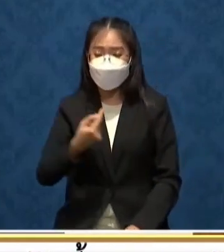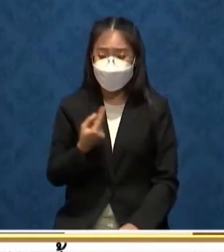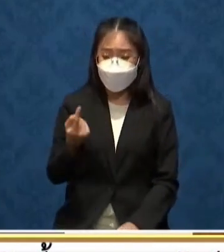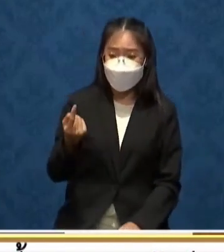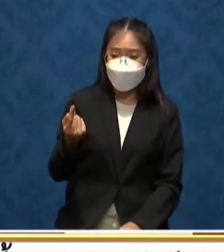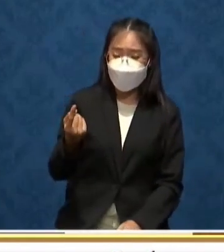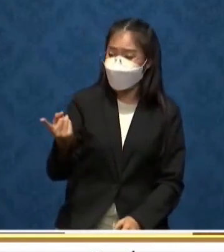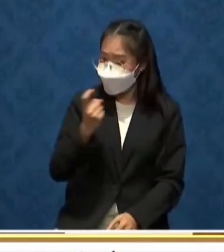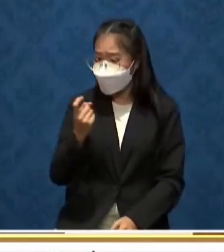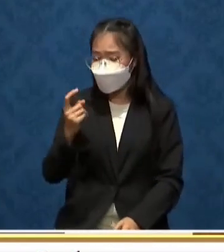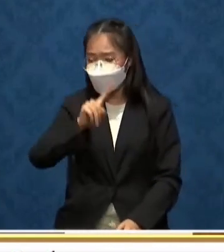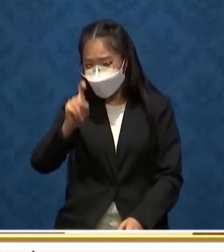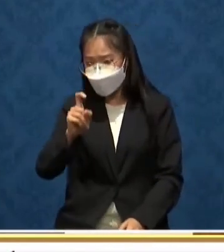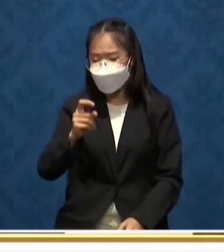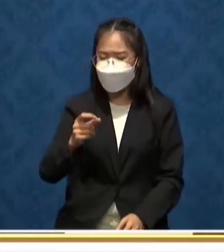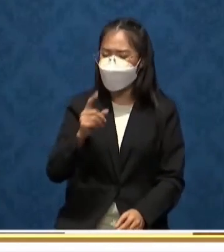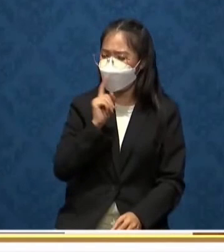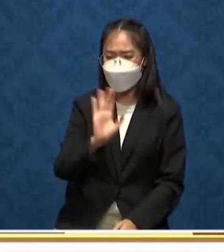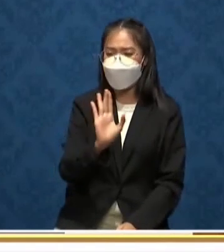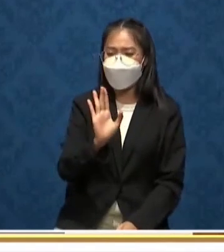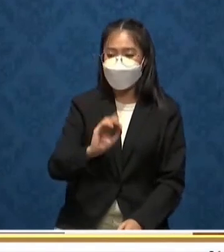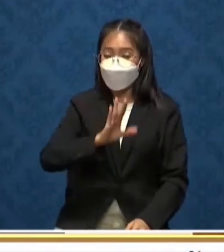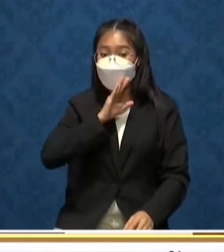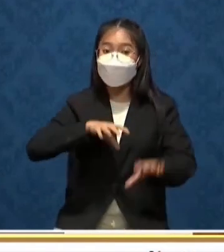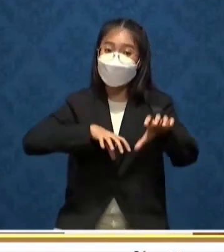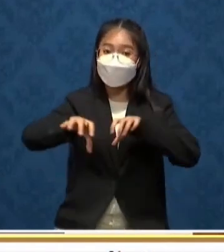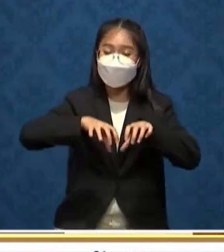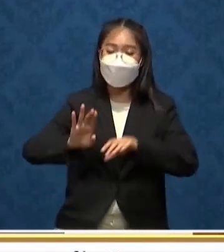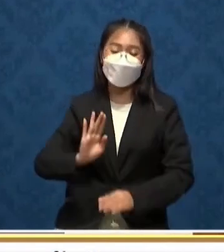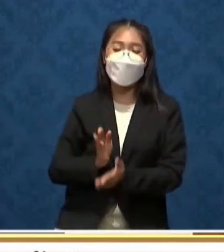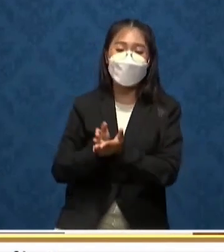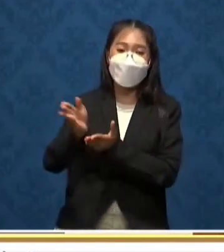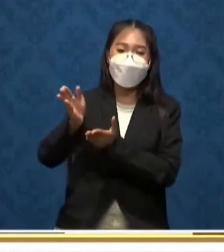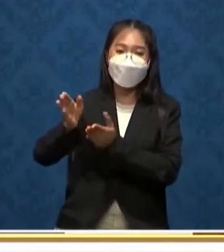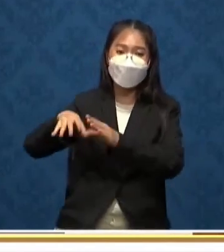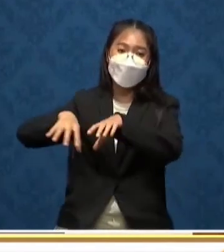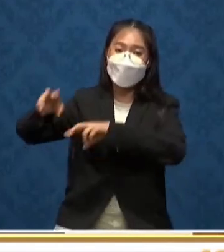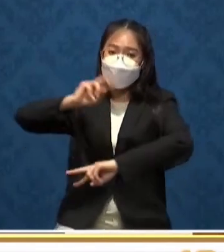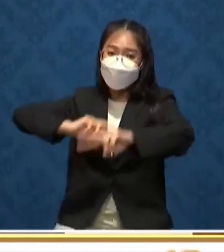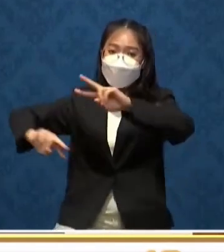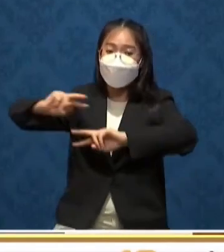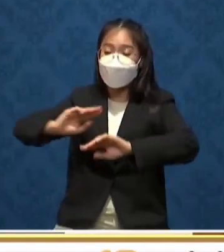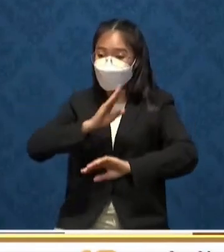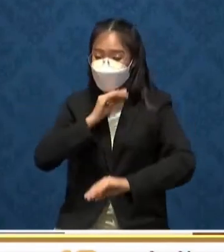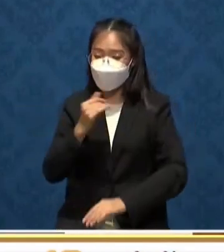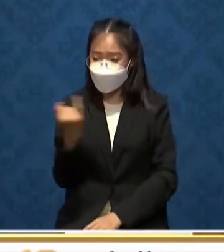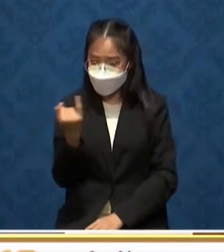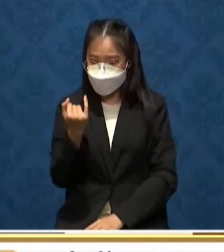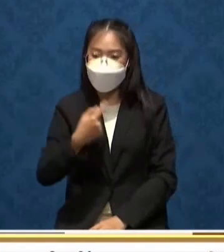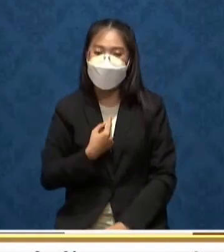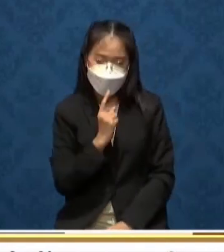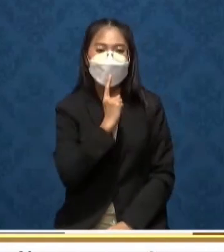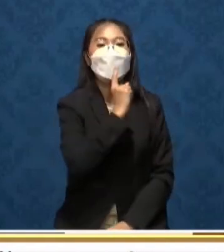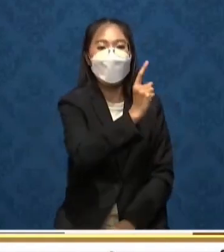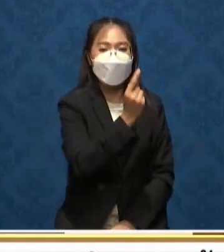แต่บางอย่ทไปเรองขการพริหาdetอาาการแม่ดินก็ไปเรื่ขไบิหา thenไม่ดีไปล้ทก่วโรเรา